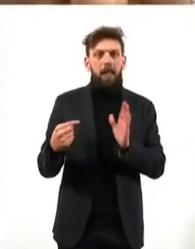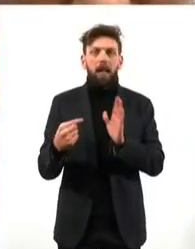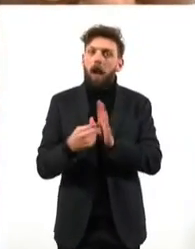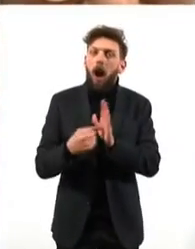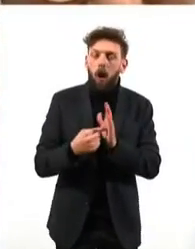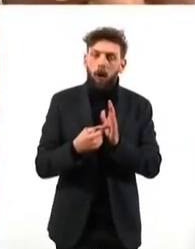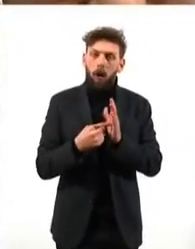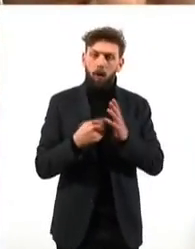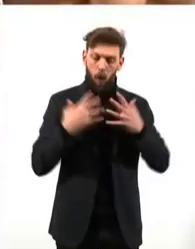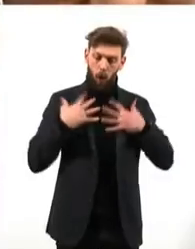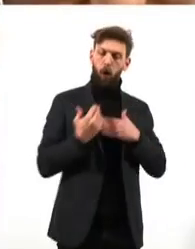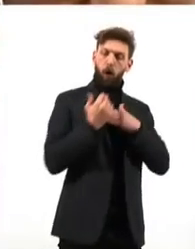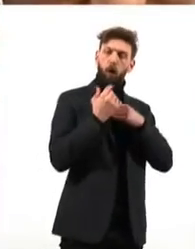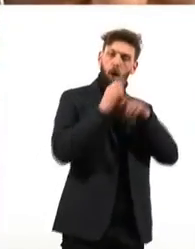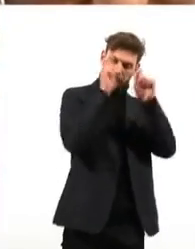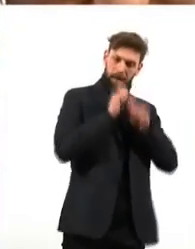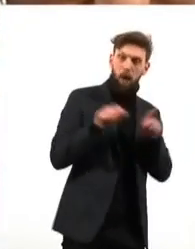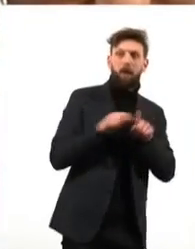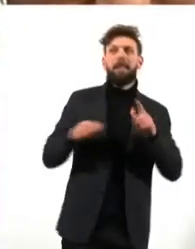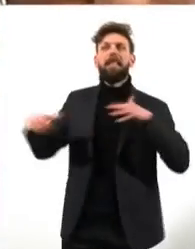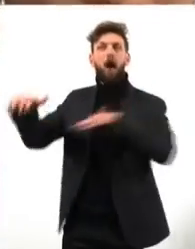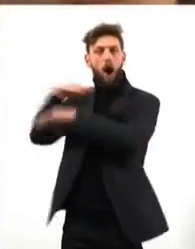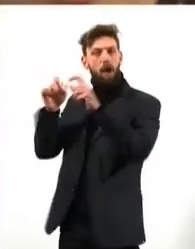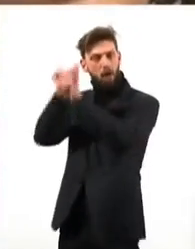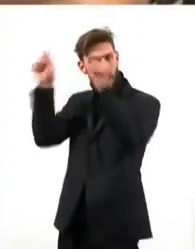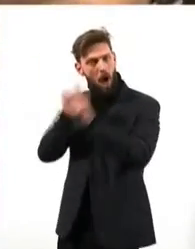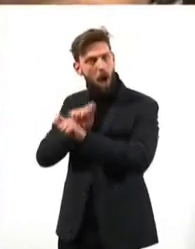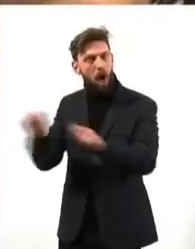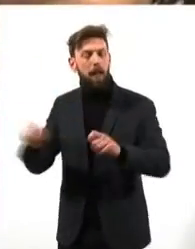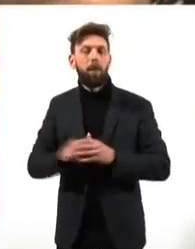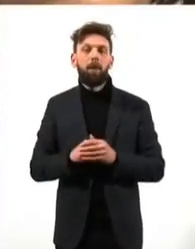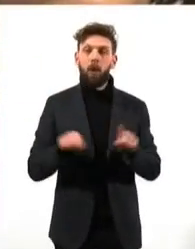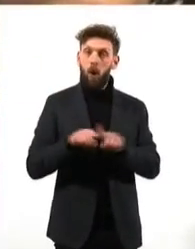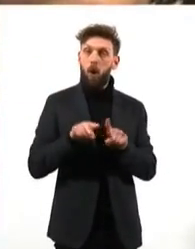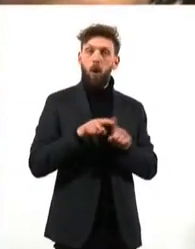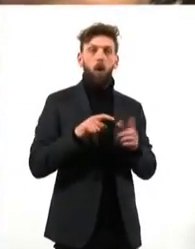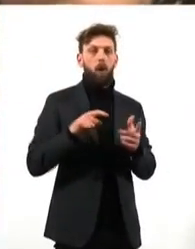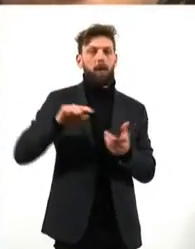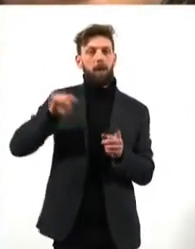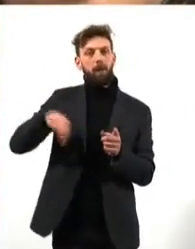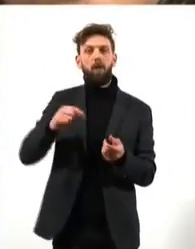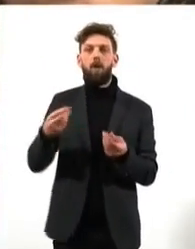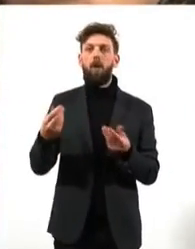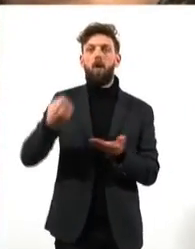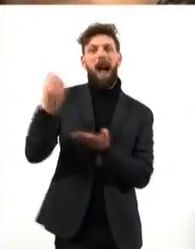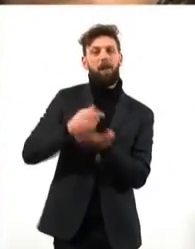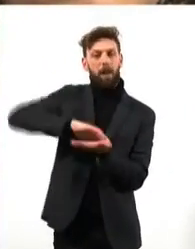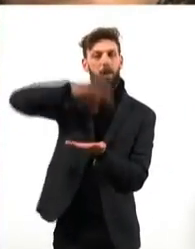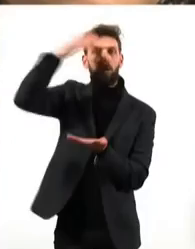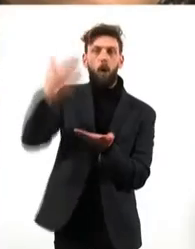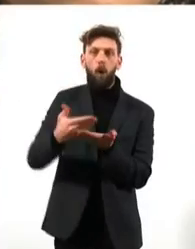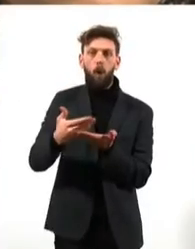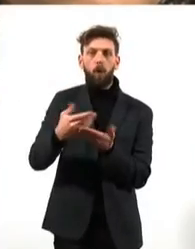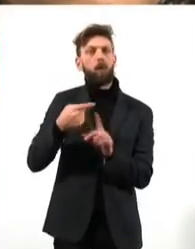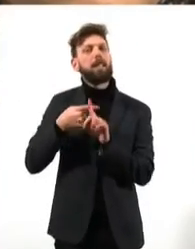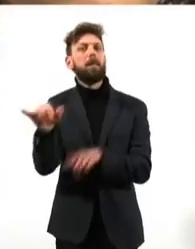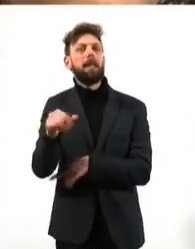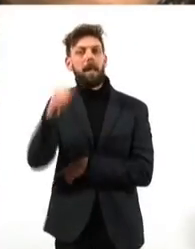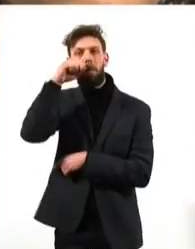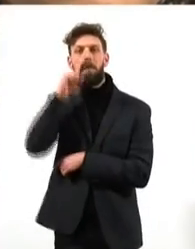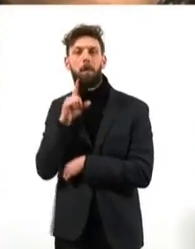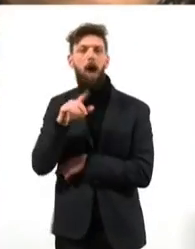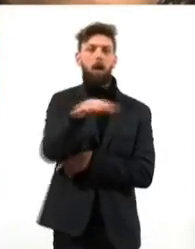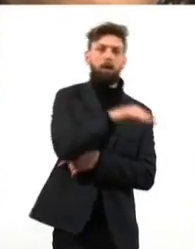mais aussi pour l'environnement. Et aussi de mettre à disposition des ressources pour les parents, pour les étudiants, et aussi pour tous